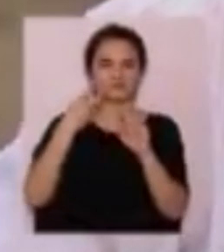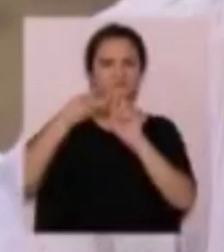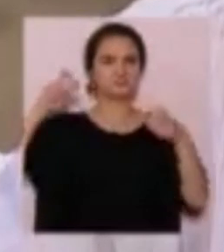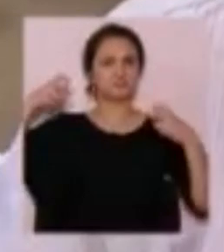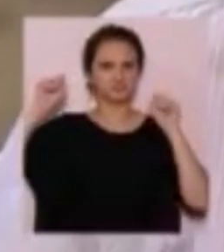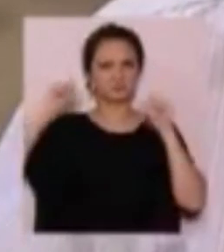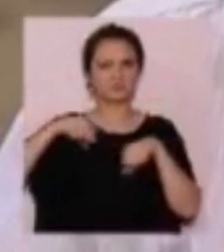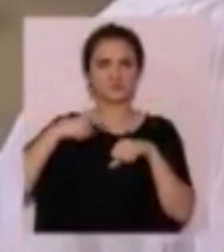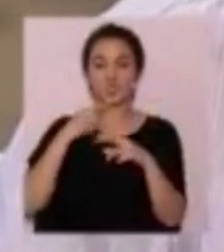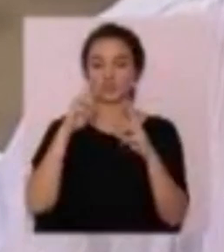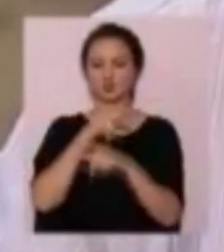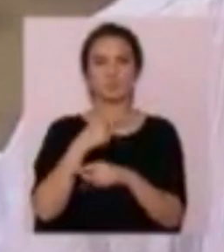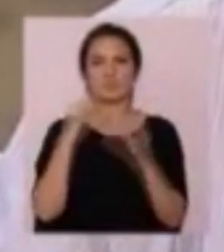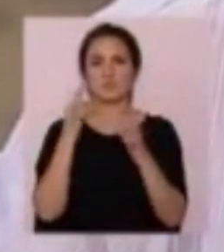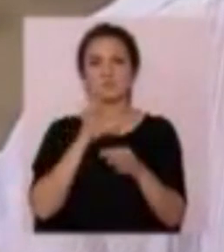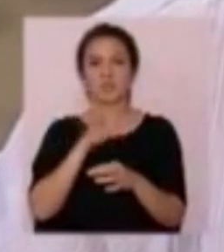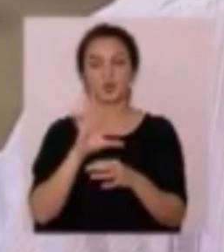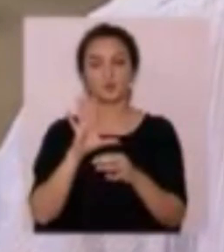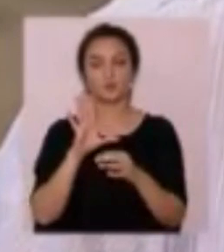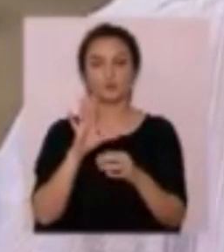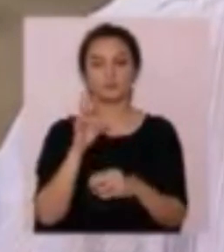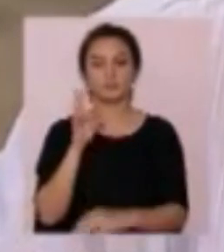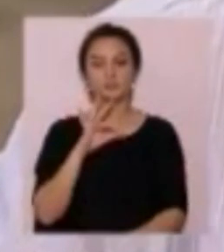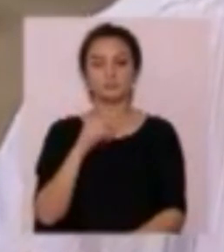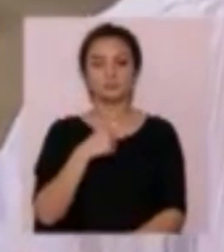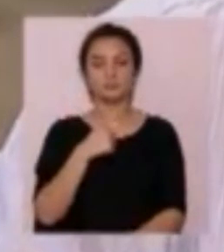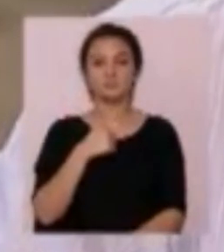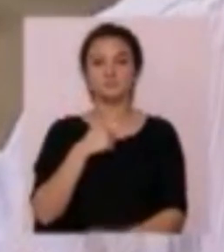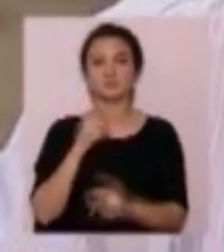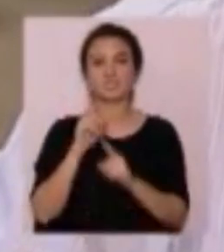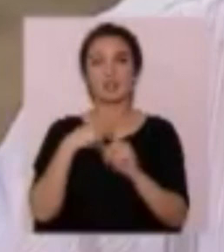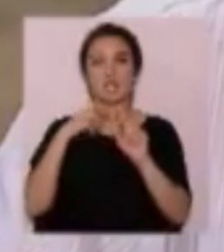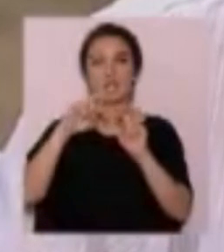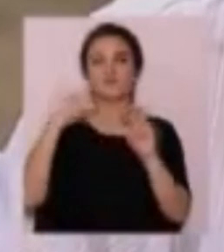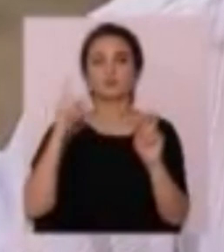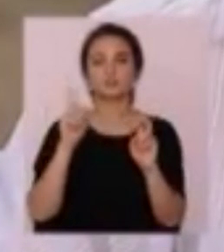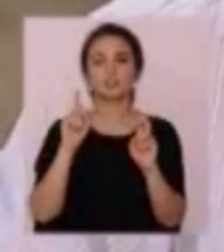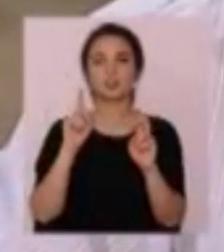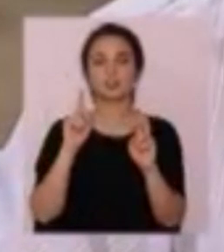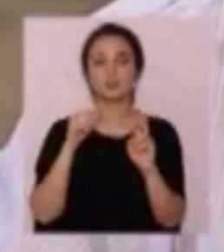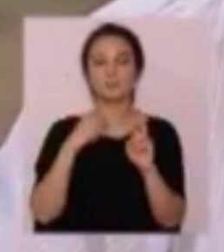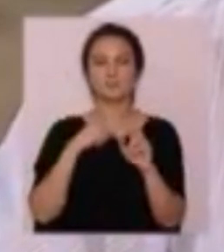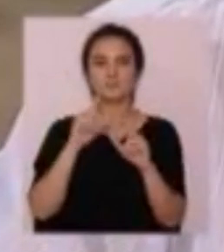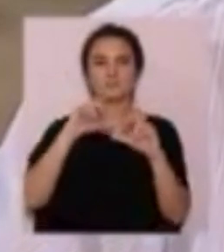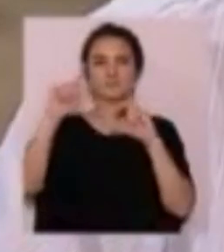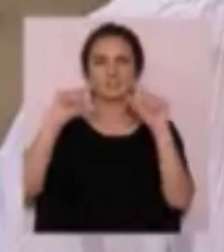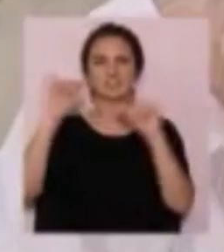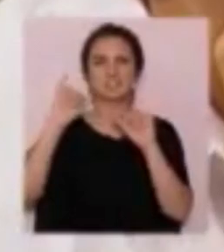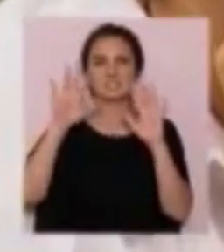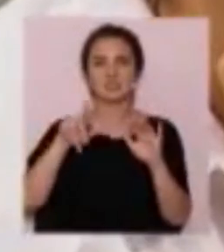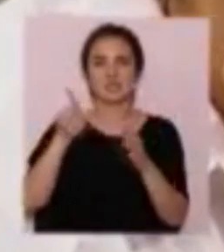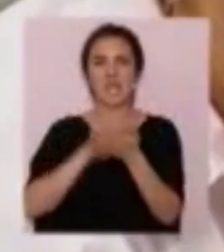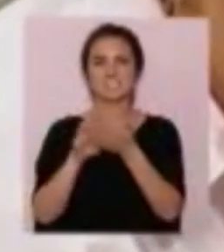ჩემი შეცდომა იქ არაფერი არისო პრინციპში, იმიტომ რომ მე გავურბოდი გაწმენდილველზე, სადაც